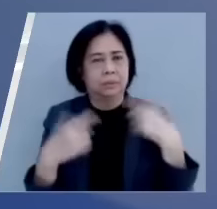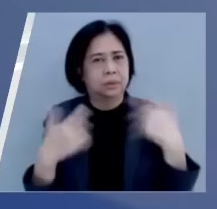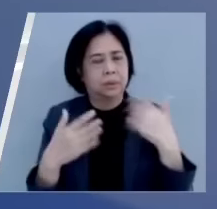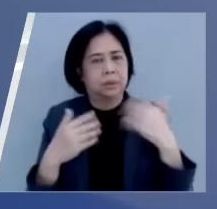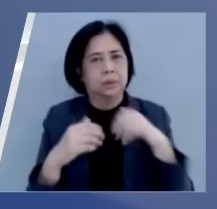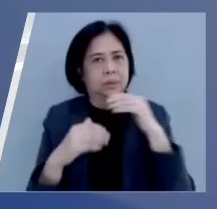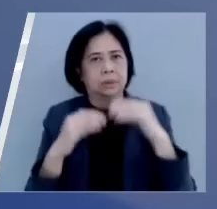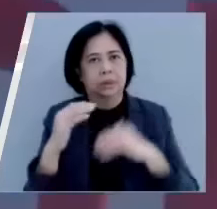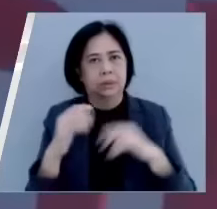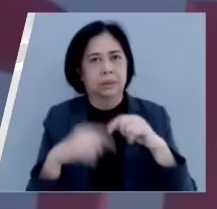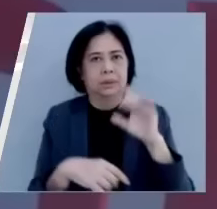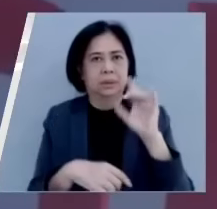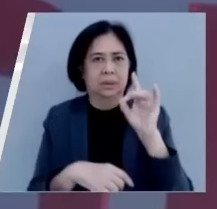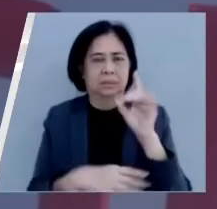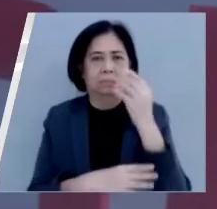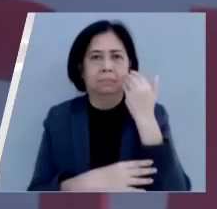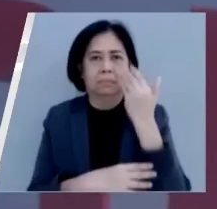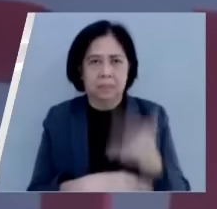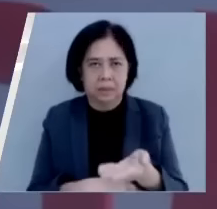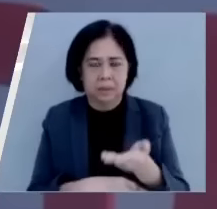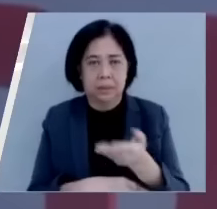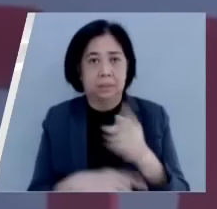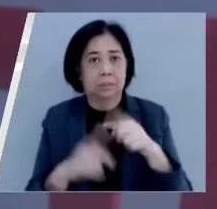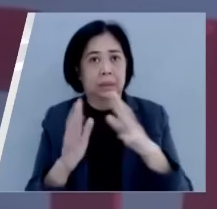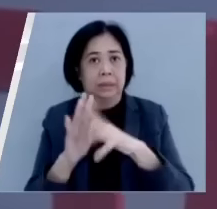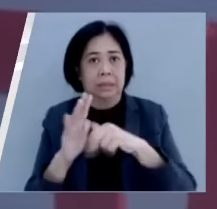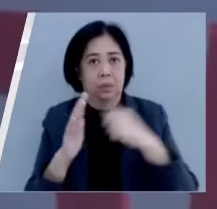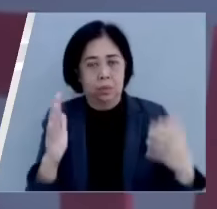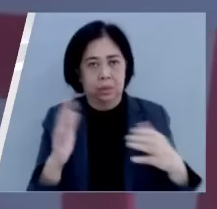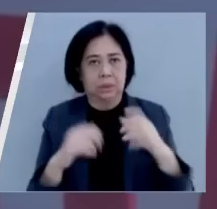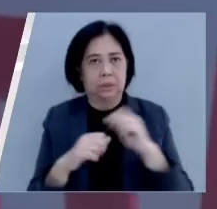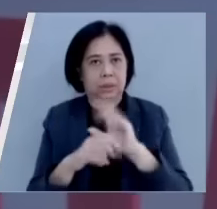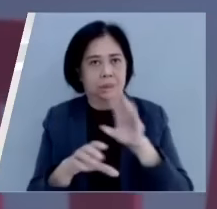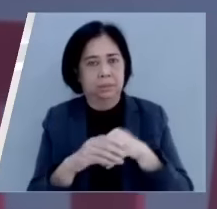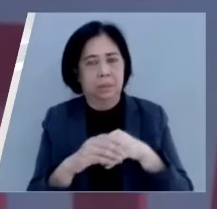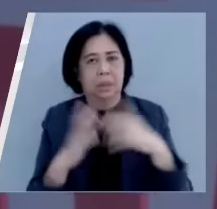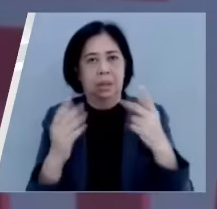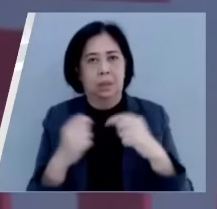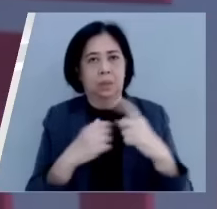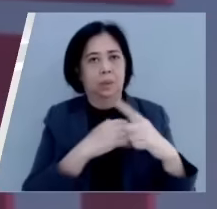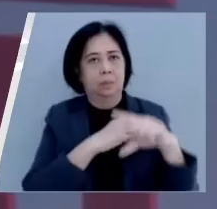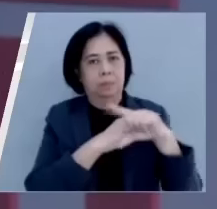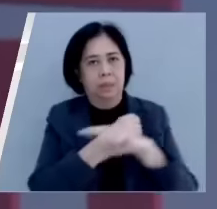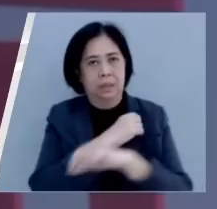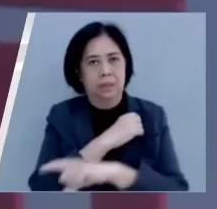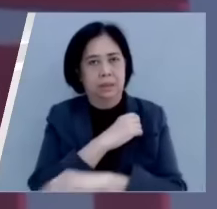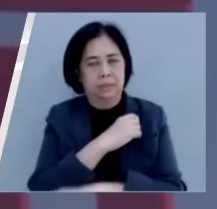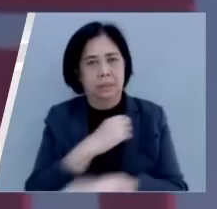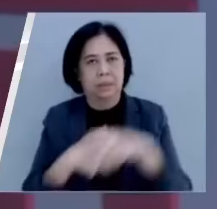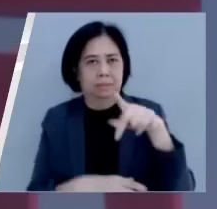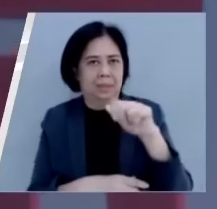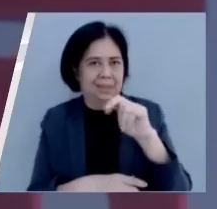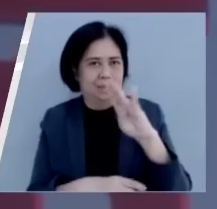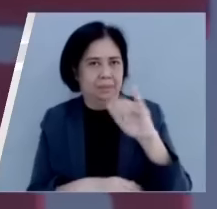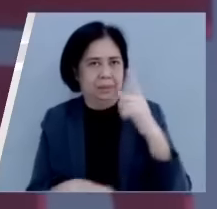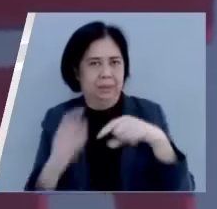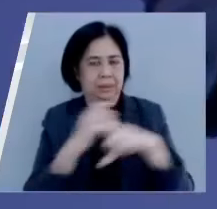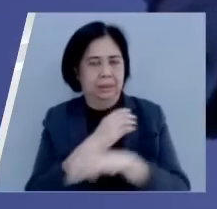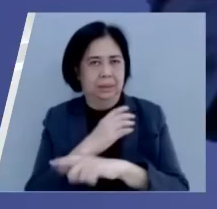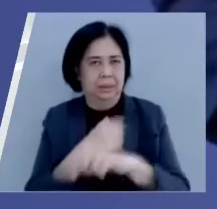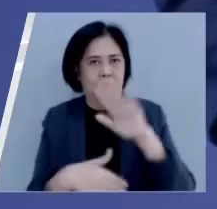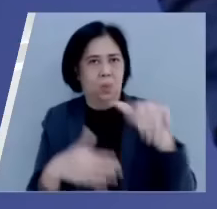sa 8 patay. Pero sa Catanduanes, kabilang sa bayan ng Panganiban kung saan unang naglandfall ang bagyo nitong weekend, lahat